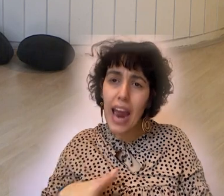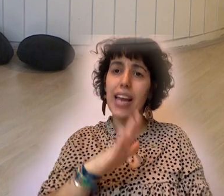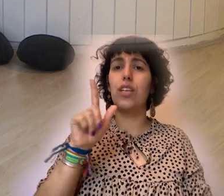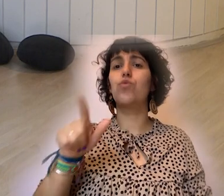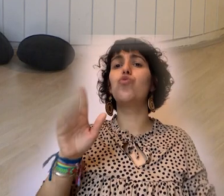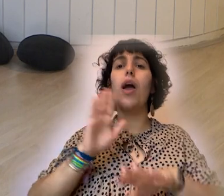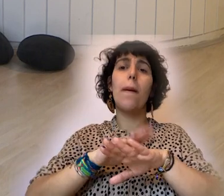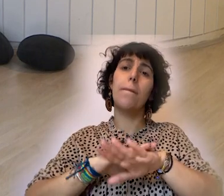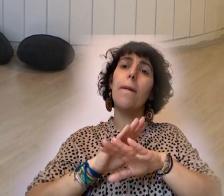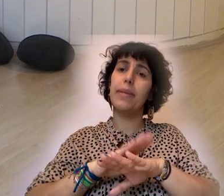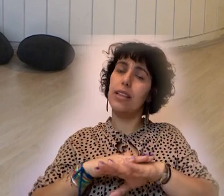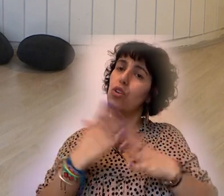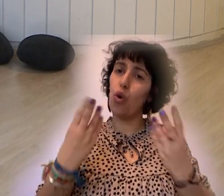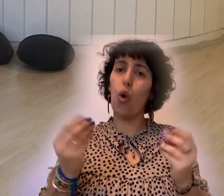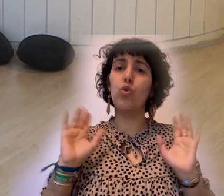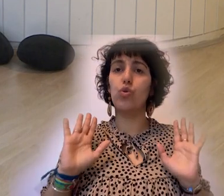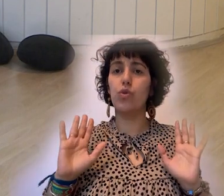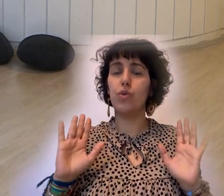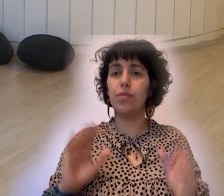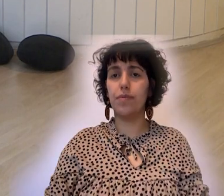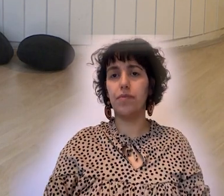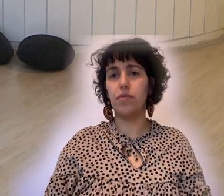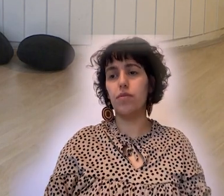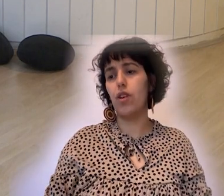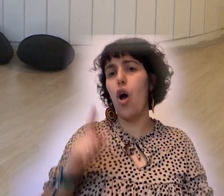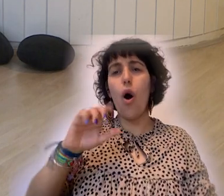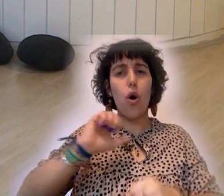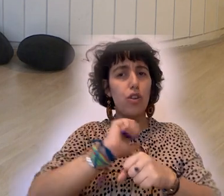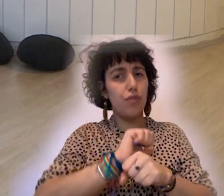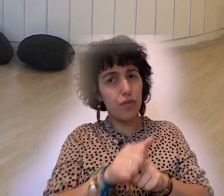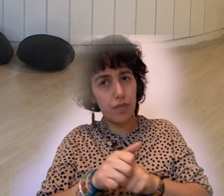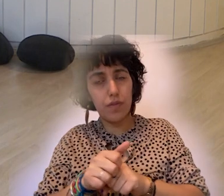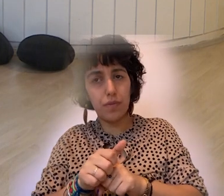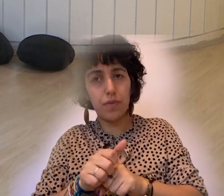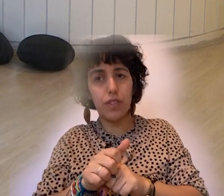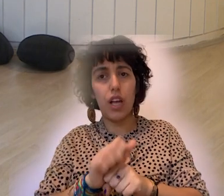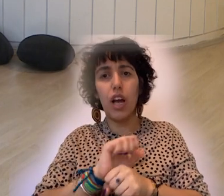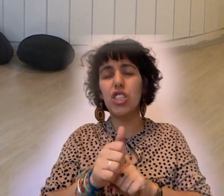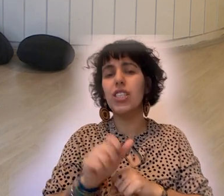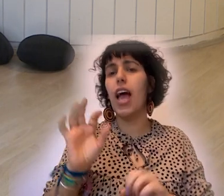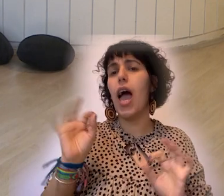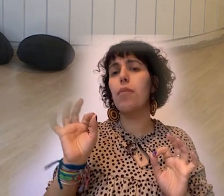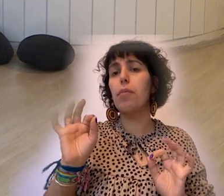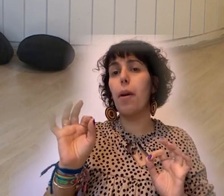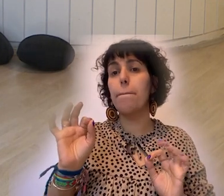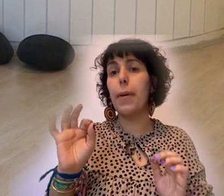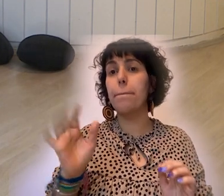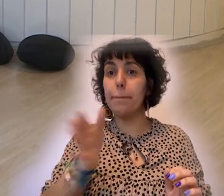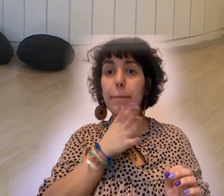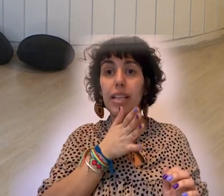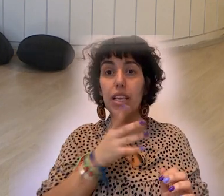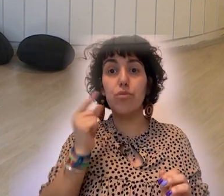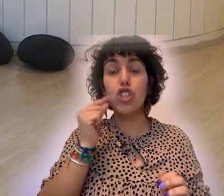gerçekleştirilebilir Yani biz her zaman şeyin farkındayız bu şiddeti de bu taciz her zaman tamam